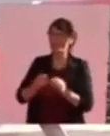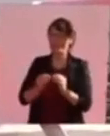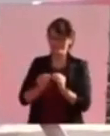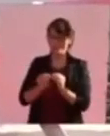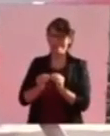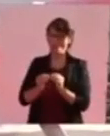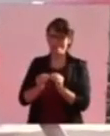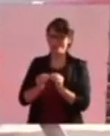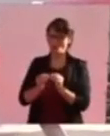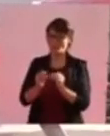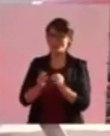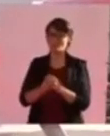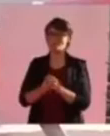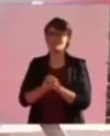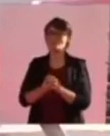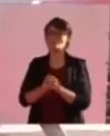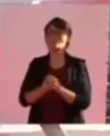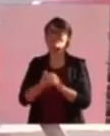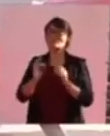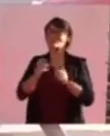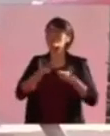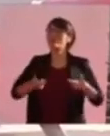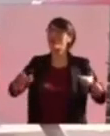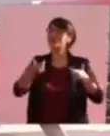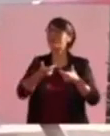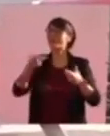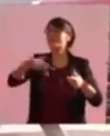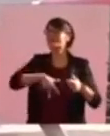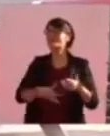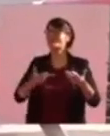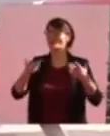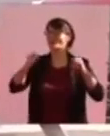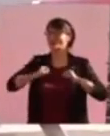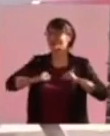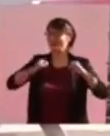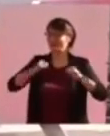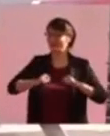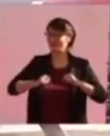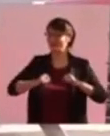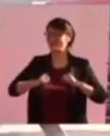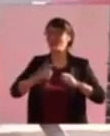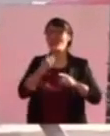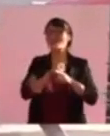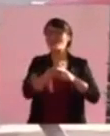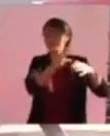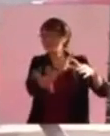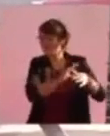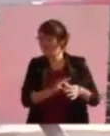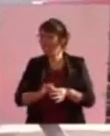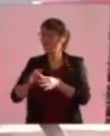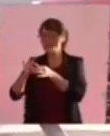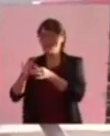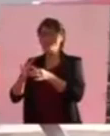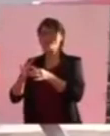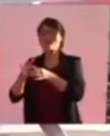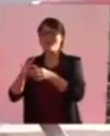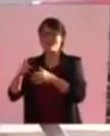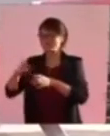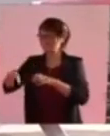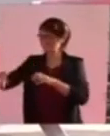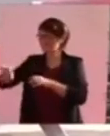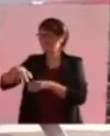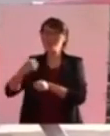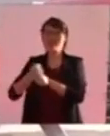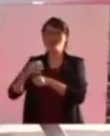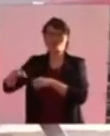coincidere le conferenze socio sanitarie toni di ristretti ed i centri per l'impiego pone quindi la necessità di una forte